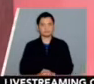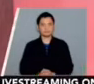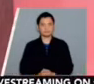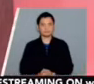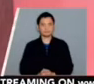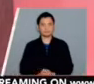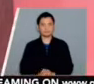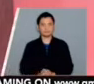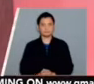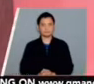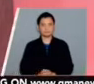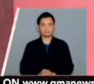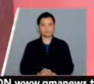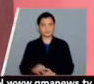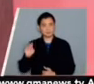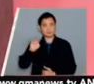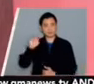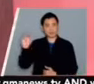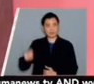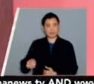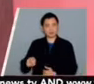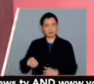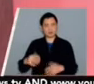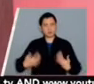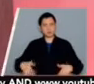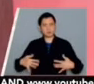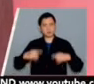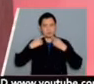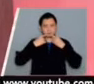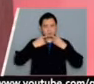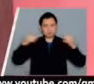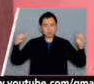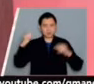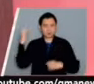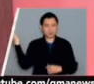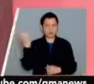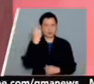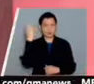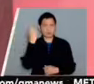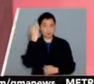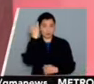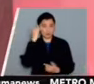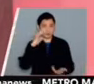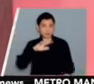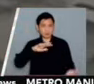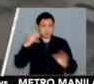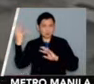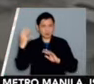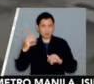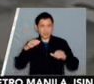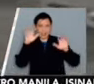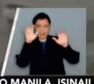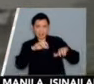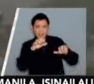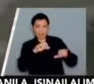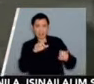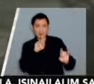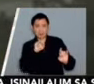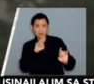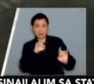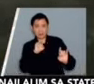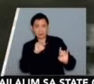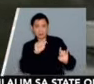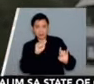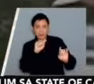state of calamity na ang Metro Manila dahil sa malawakang pagbaha dulot ng hangin-habagat at bagyong Karina. Dahil dyan, madaling mailalabas ang quick